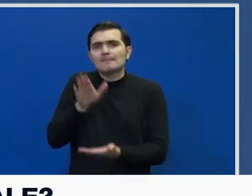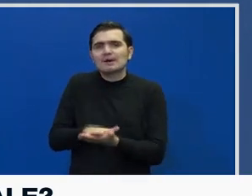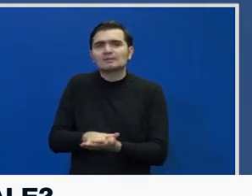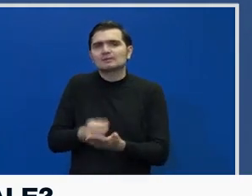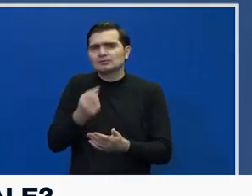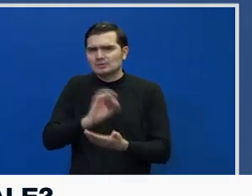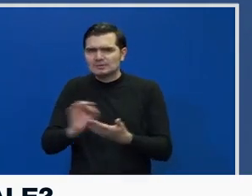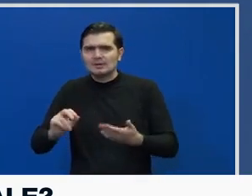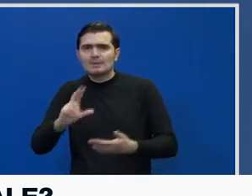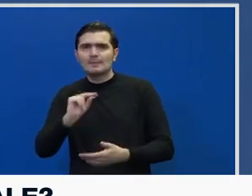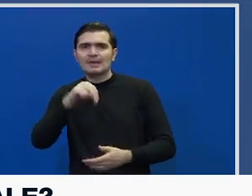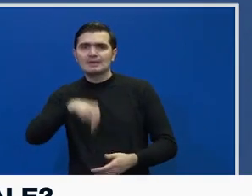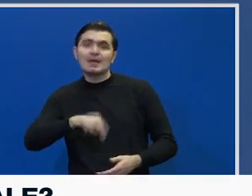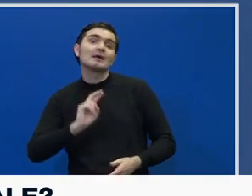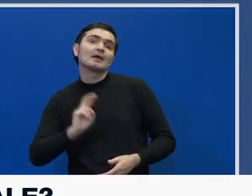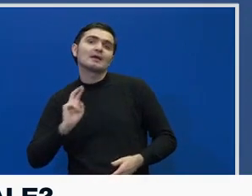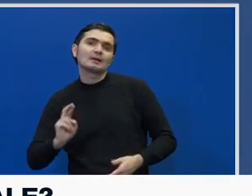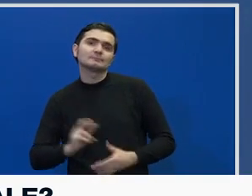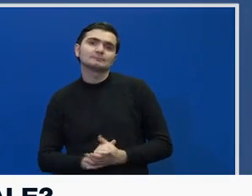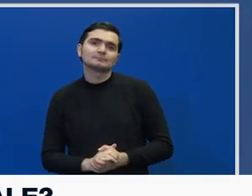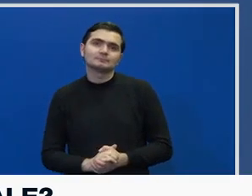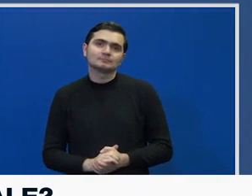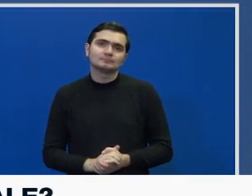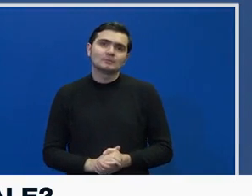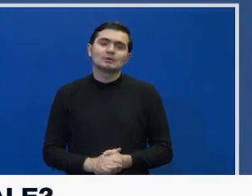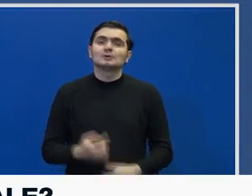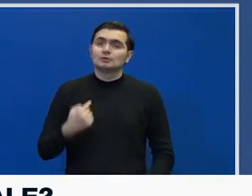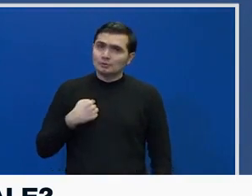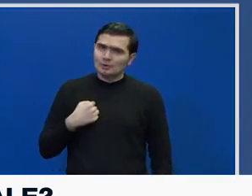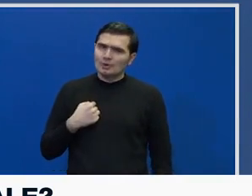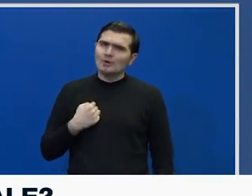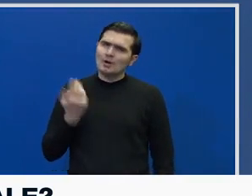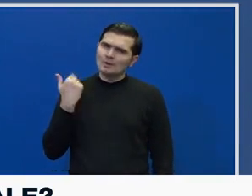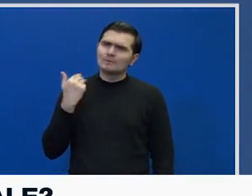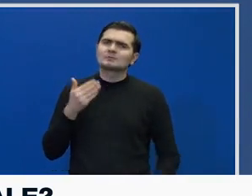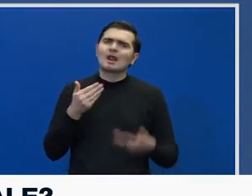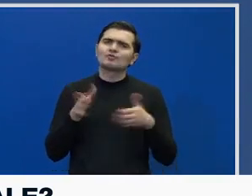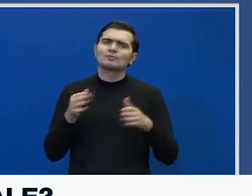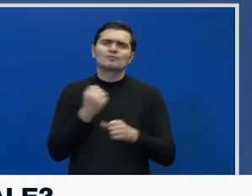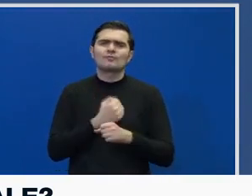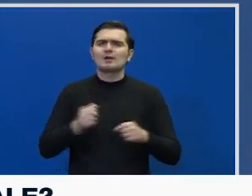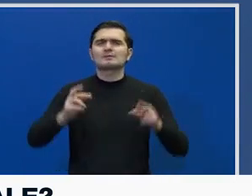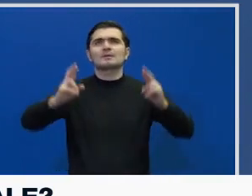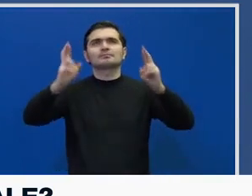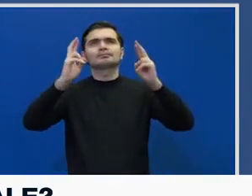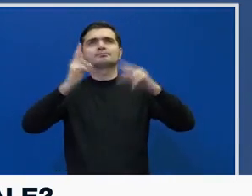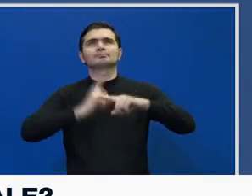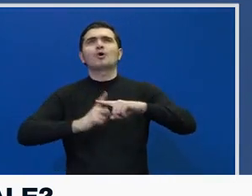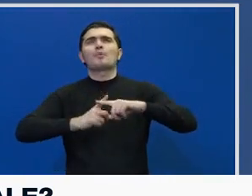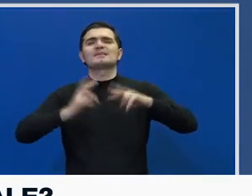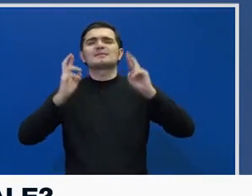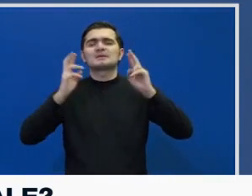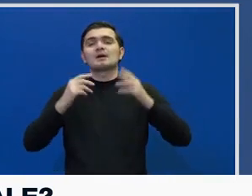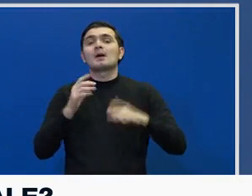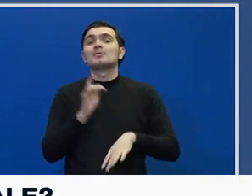scris în Planul Național de Redresare și Reziliență. Și eu am fost la început foarte optimist și am